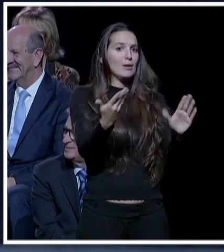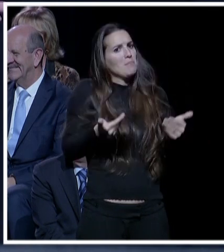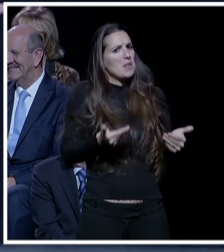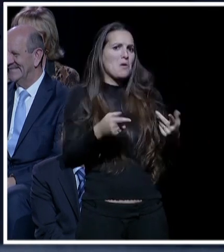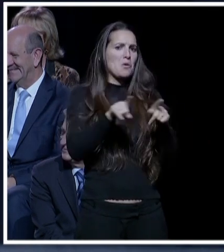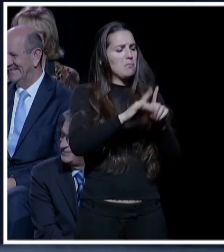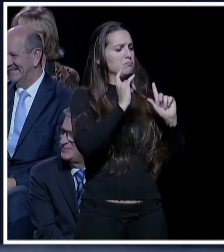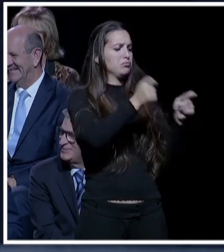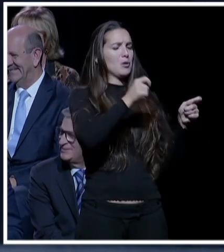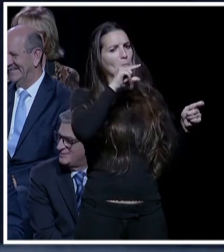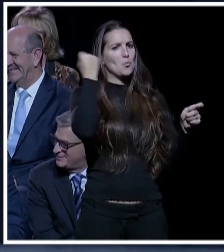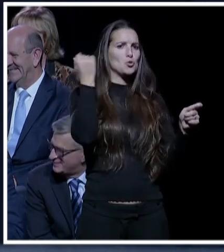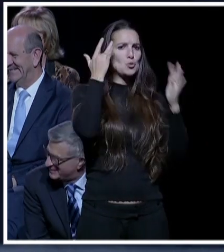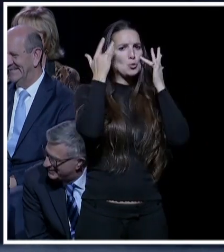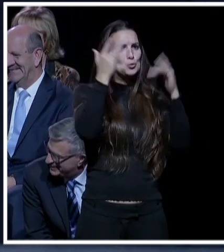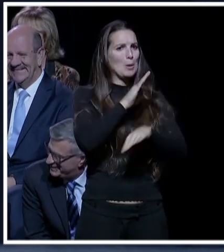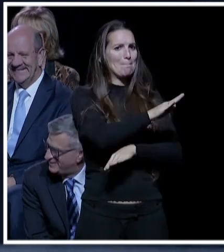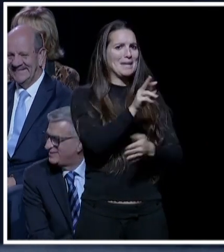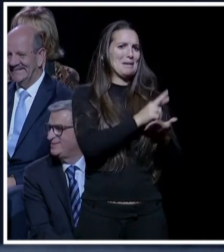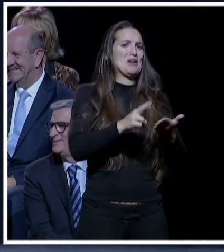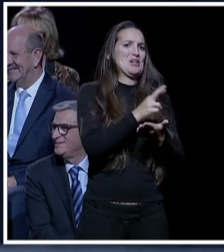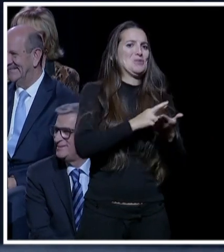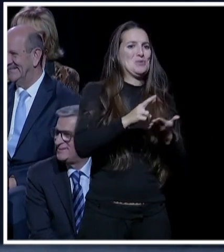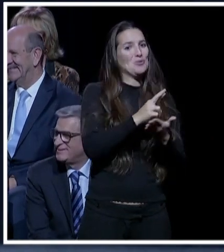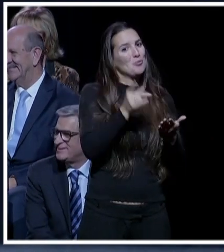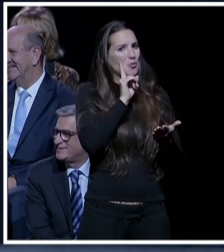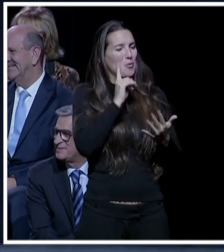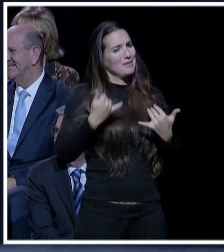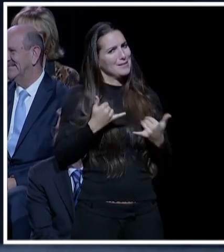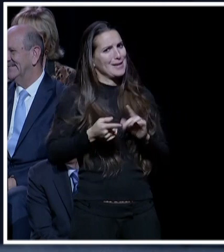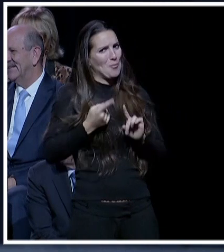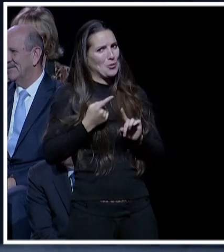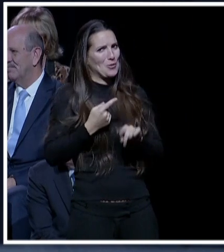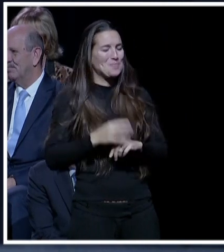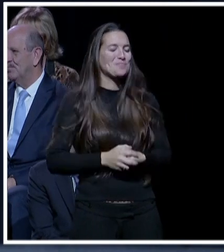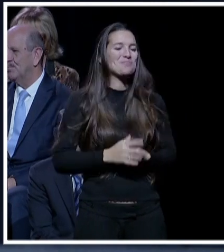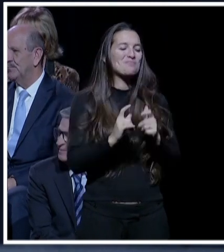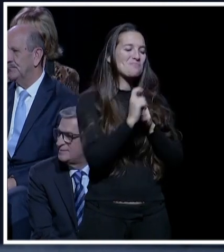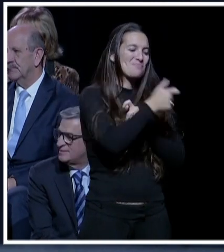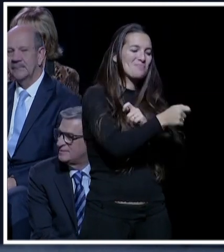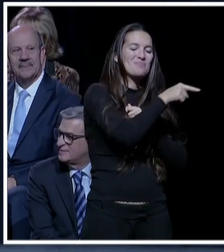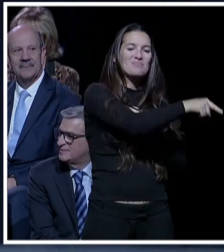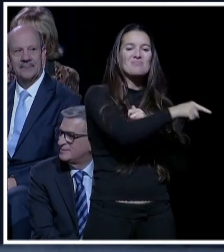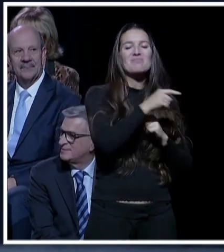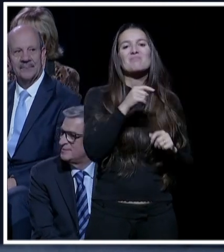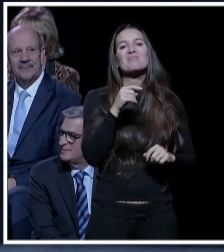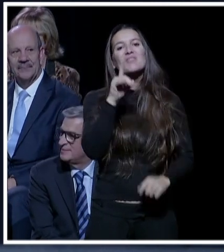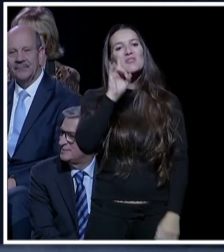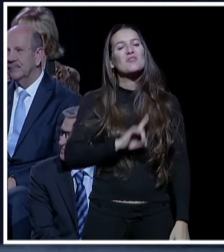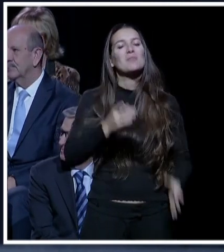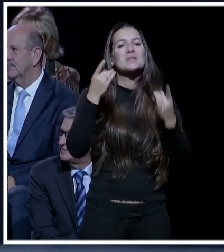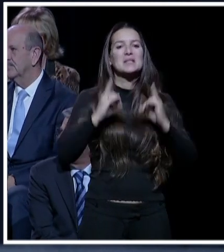de la région, donc on en est ravis, on est très attachés, nous, à la culture au Canet. À tes côtés, cher Richard, il y a une